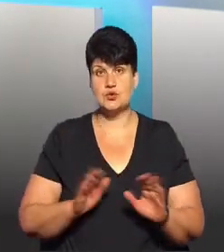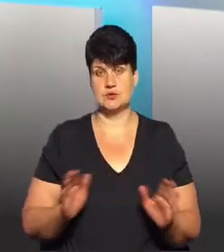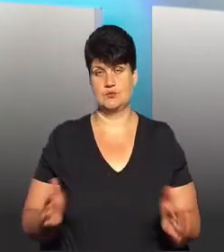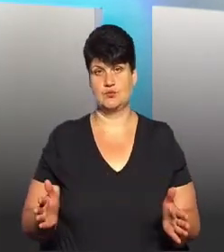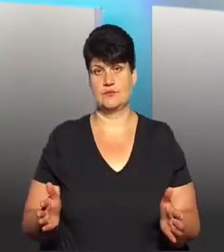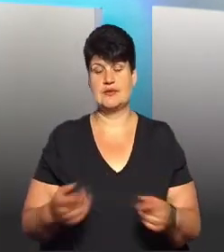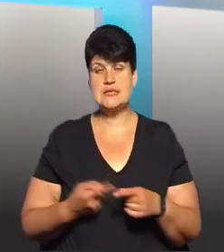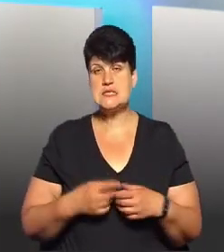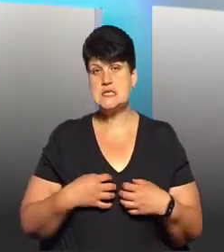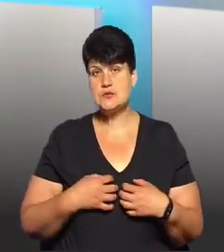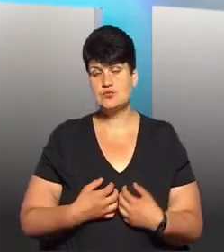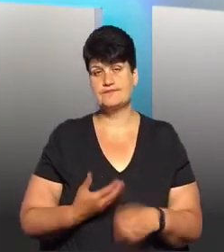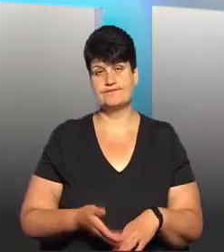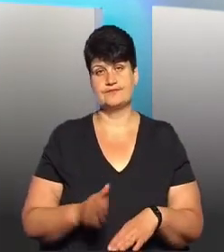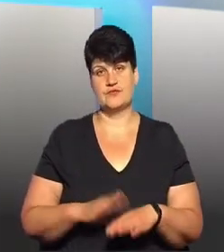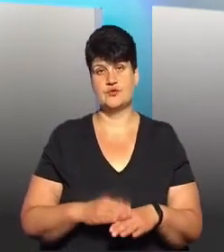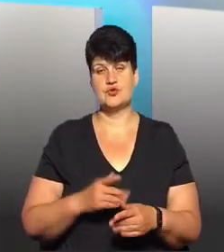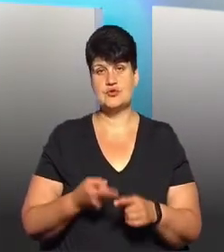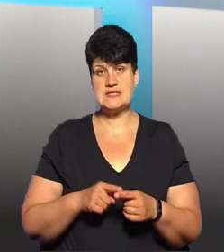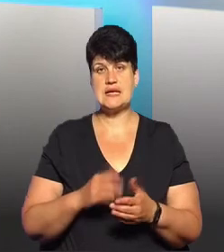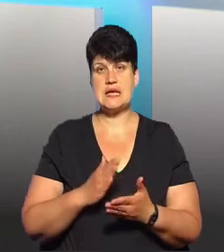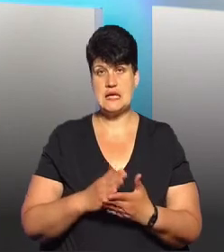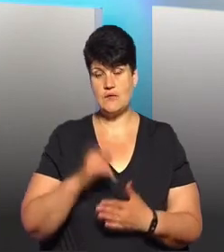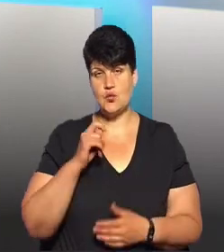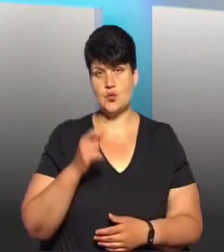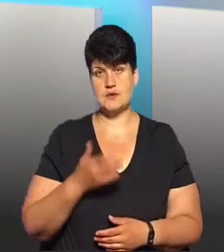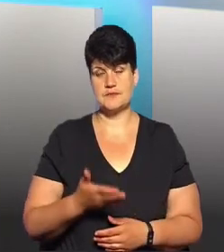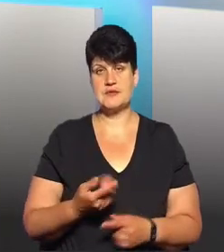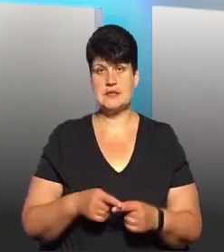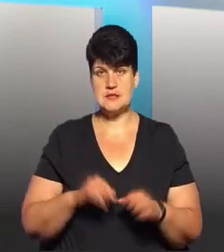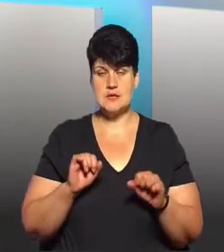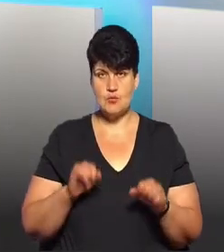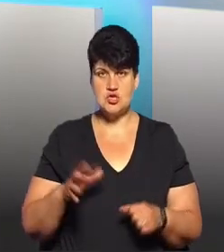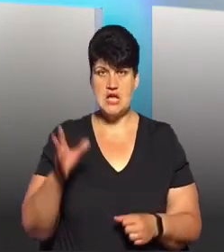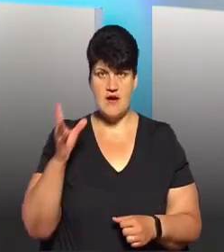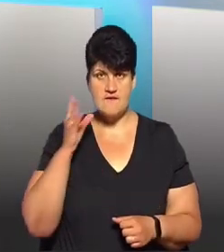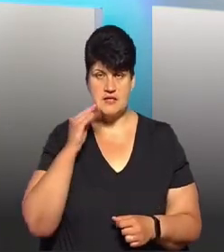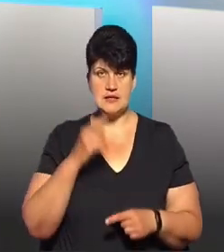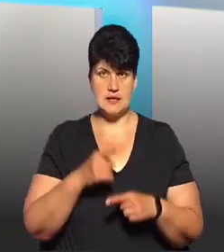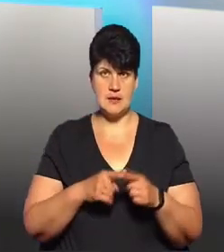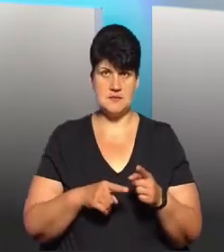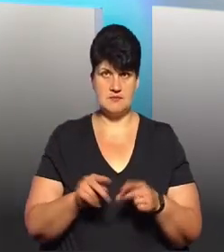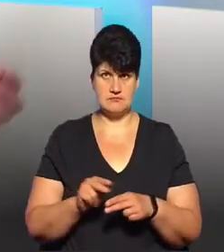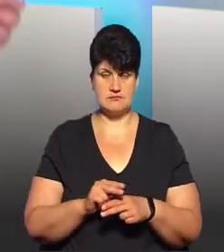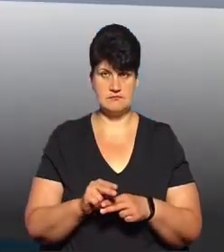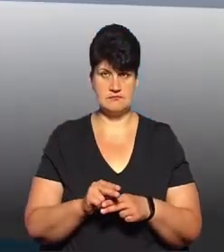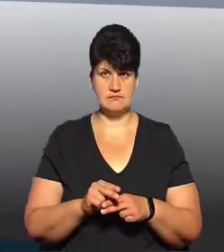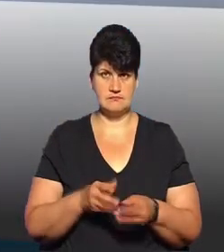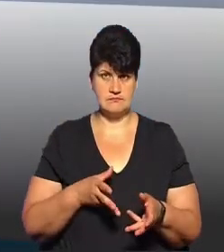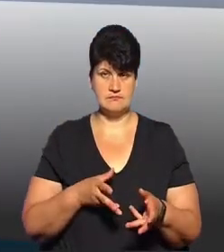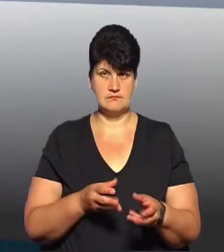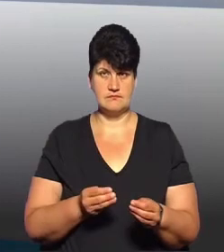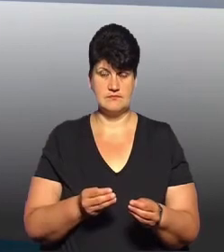і прикро, що такі речі відбуваються в Україні. Можна вважати це якоюсь такою, ну, напівцензурою? На вашу думку? Ну, як